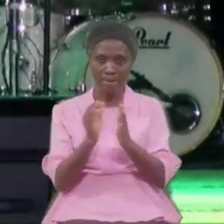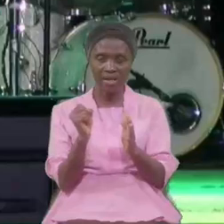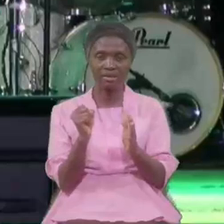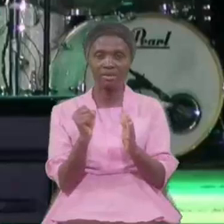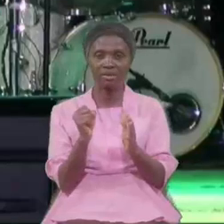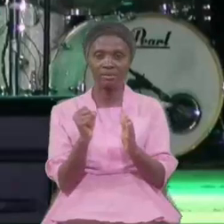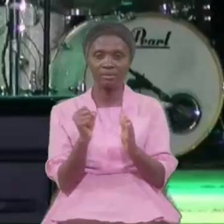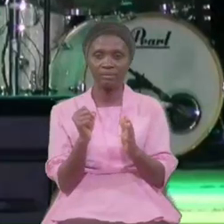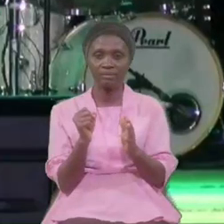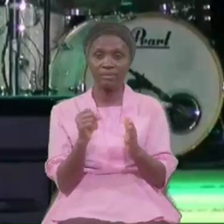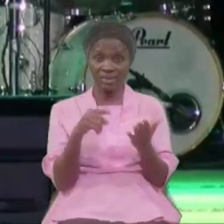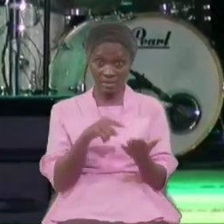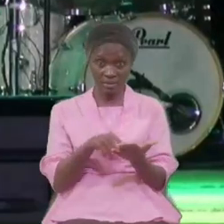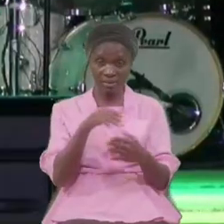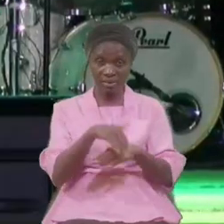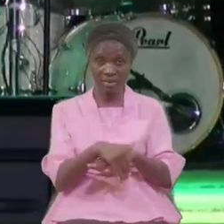prière. Et ce soir,